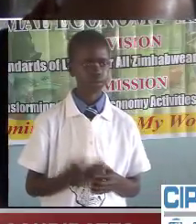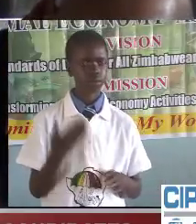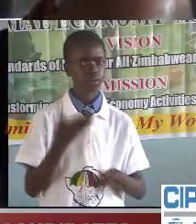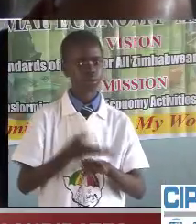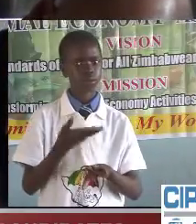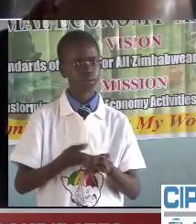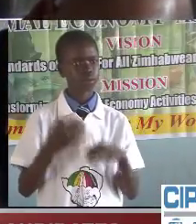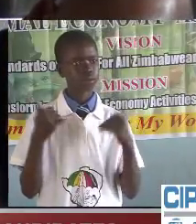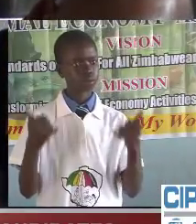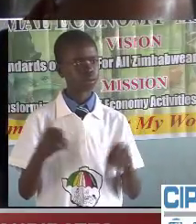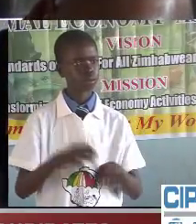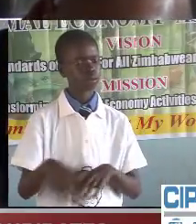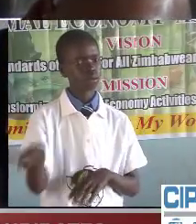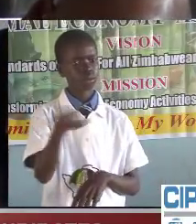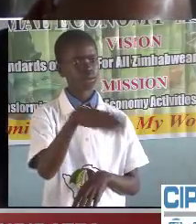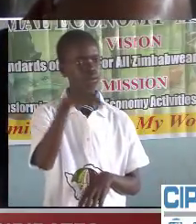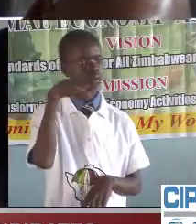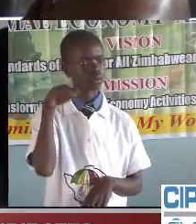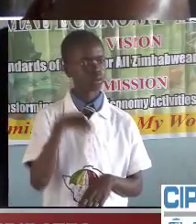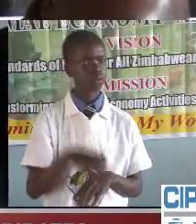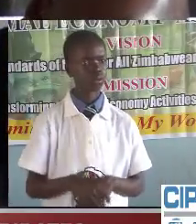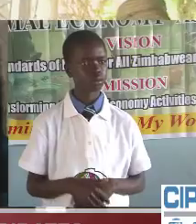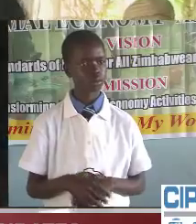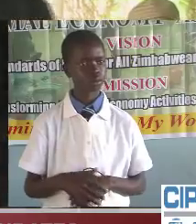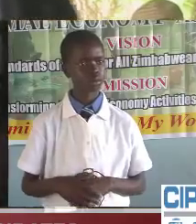mangwanani mhuri yezimbabwe